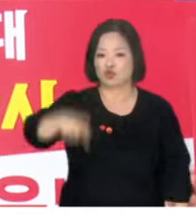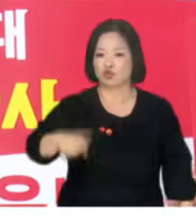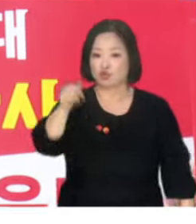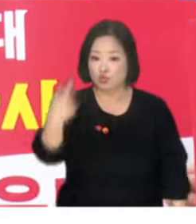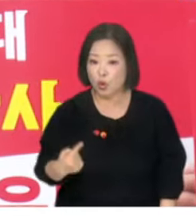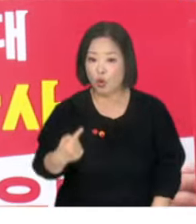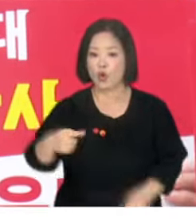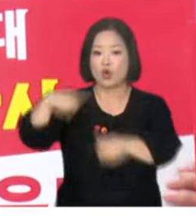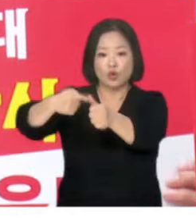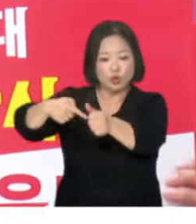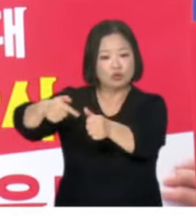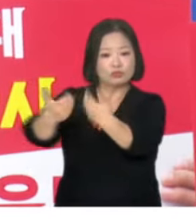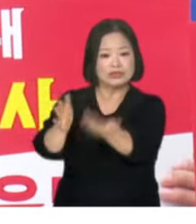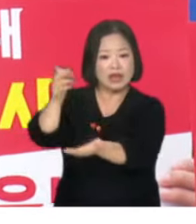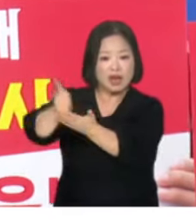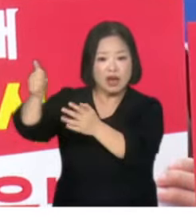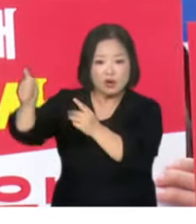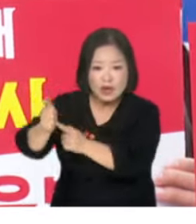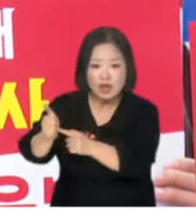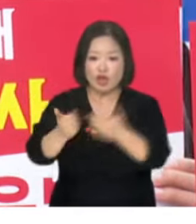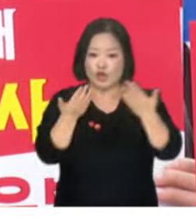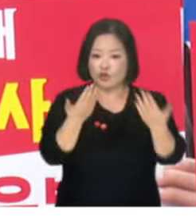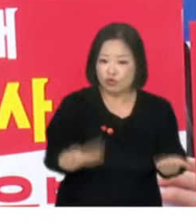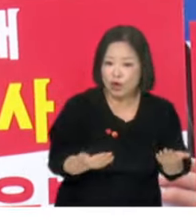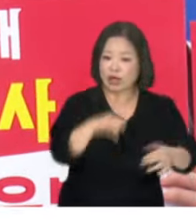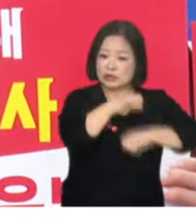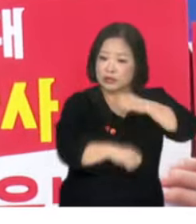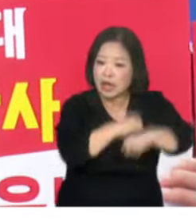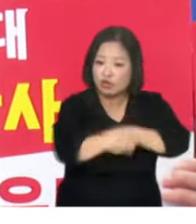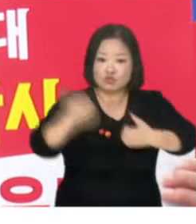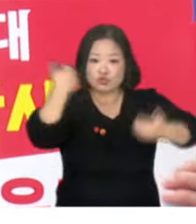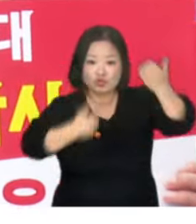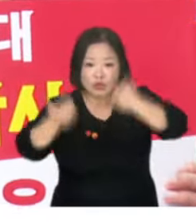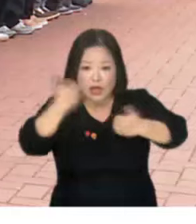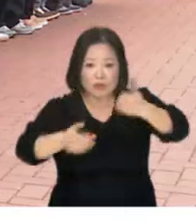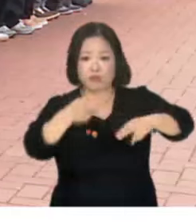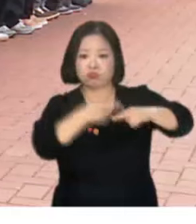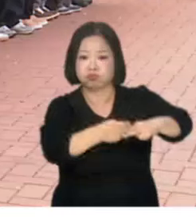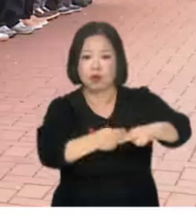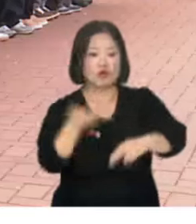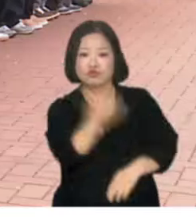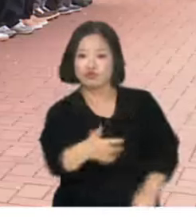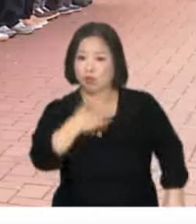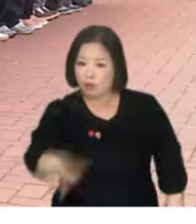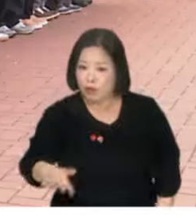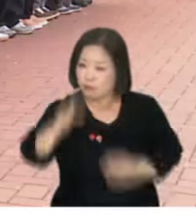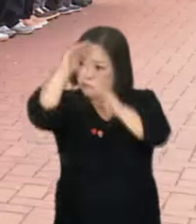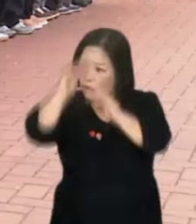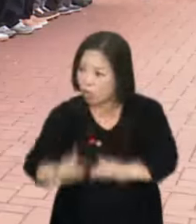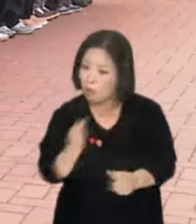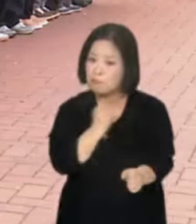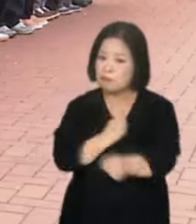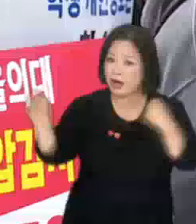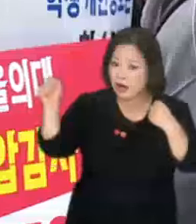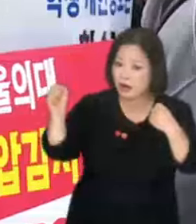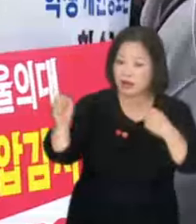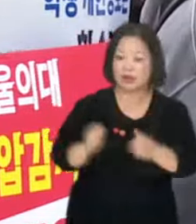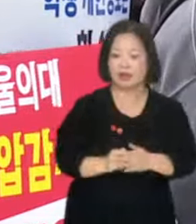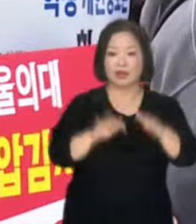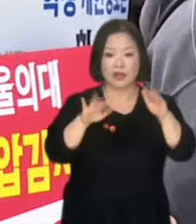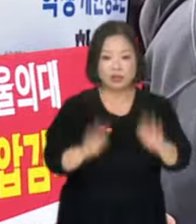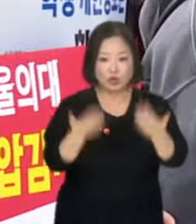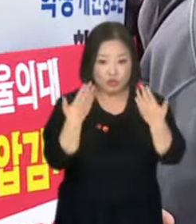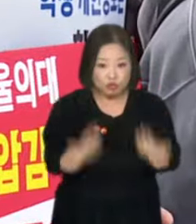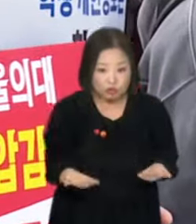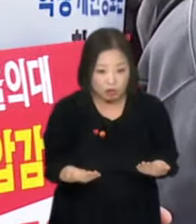자유는 누구에게나 있지 않다는 발언은 황당한 궤변에 불과합니다. 정부가 동맹휴학 등 정당하지 않은